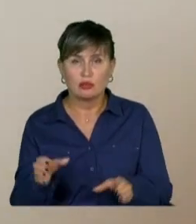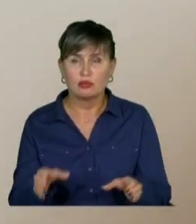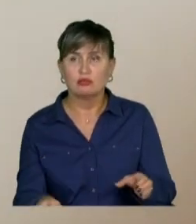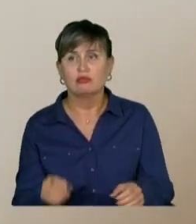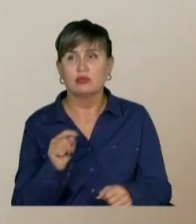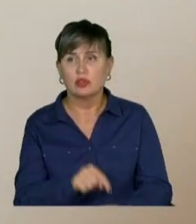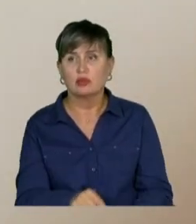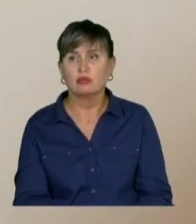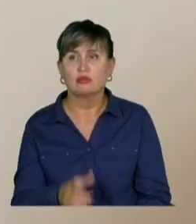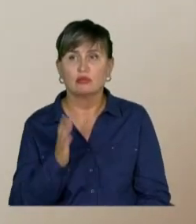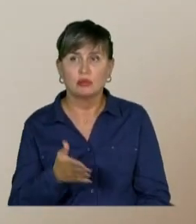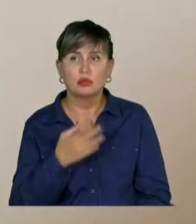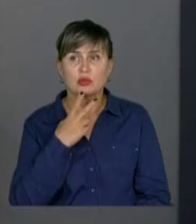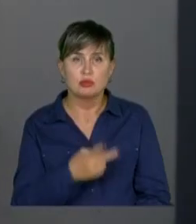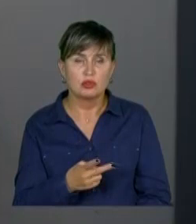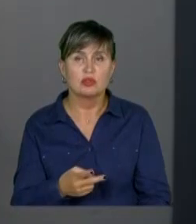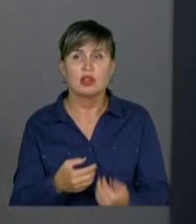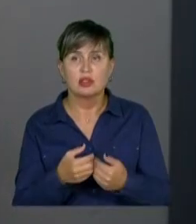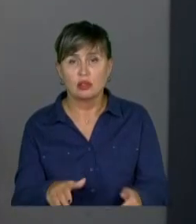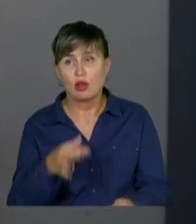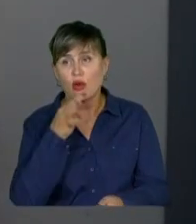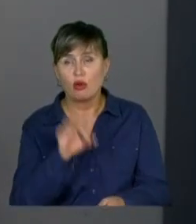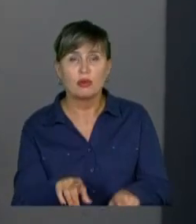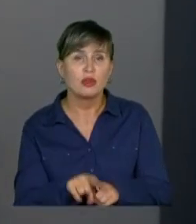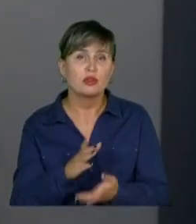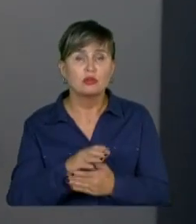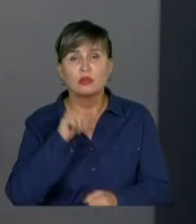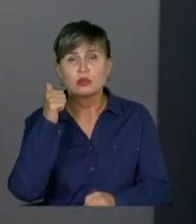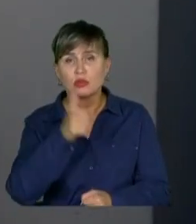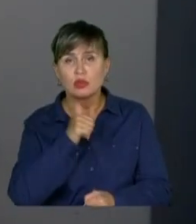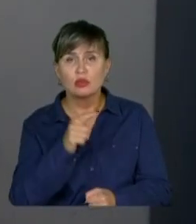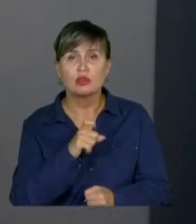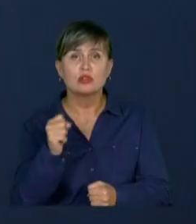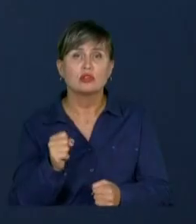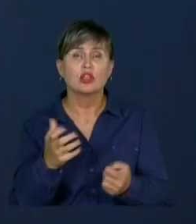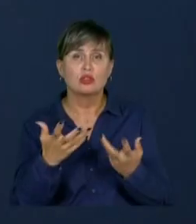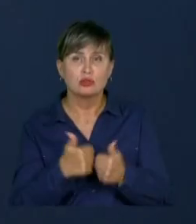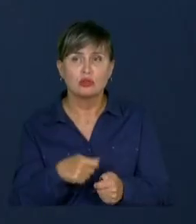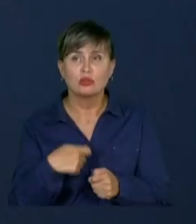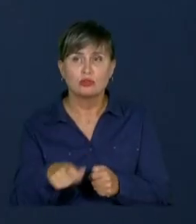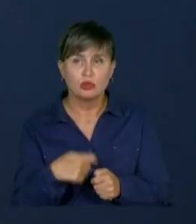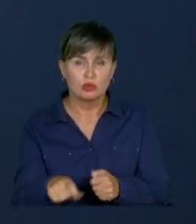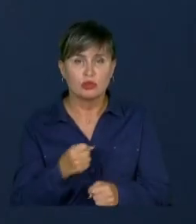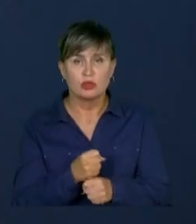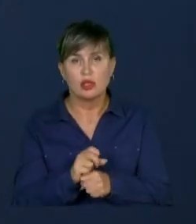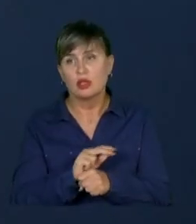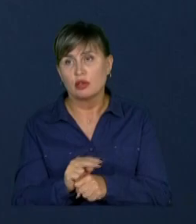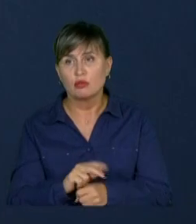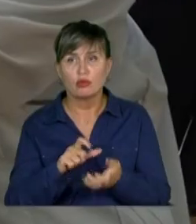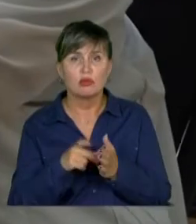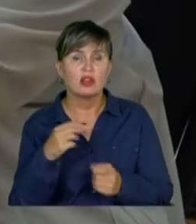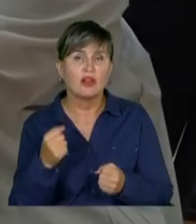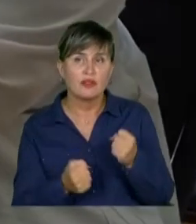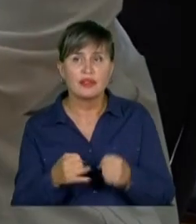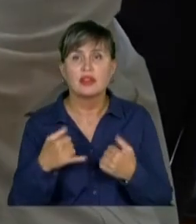там будем смотреть, вскрывать. Опыт такой есть. В прошлом году за счет спонсорских средств провели косметический ремонт в комнате для водителей